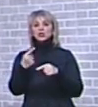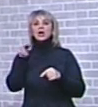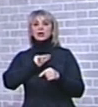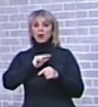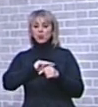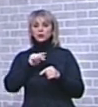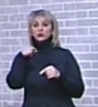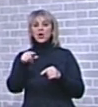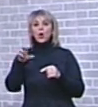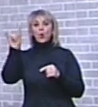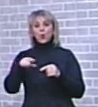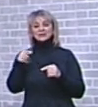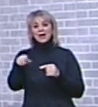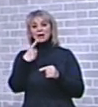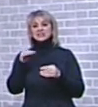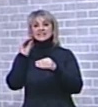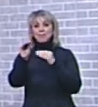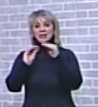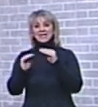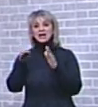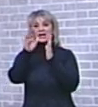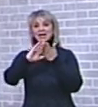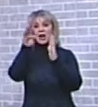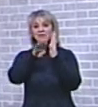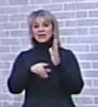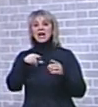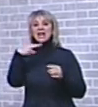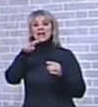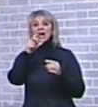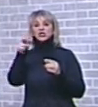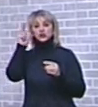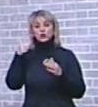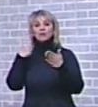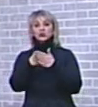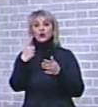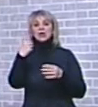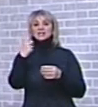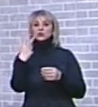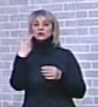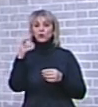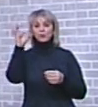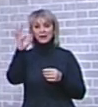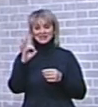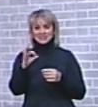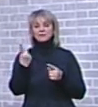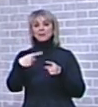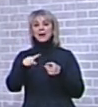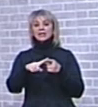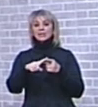работы в окна. Заполняемость графика на участке Лиха и Черткова у нас доходит до 102%,